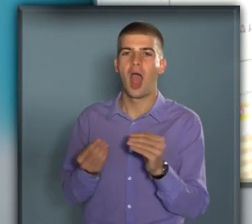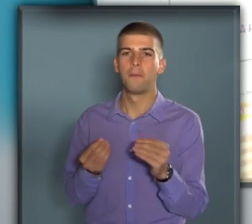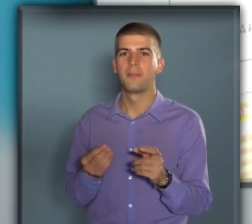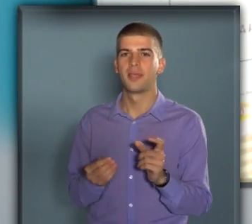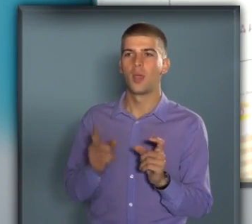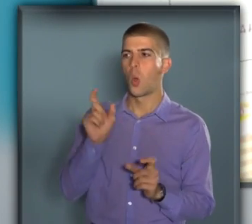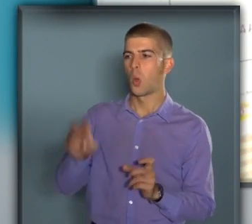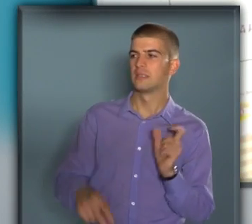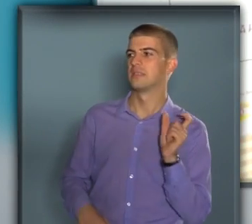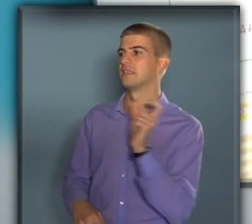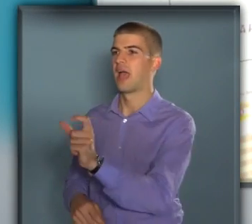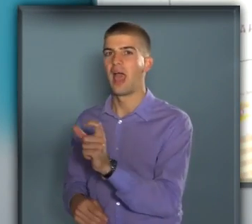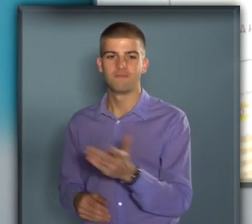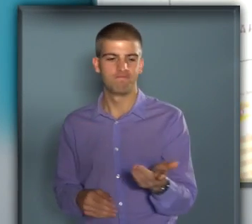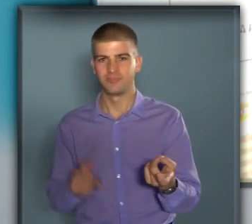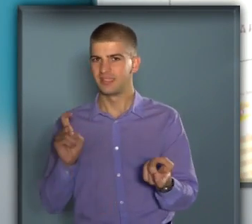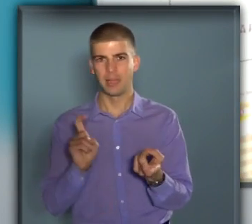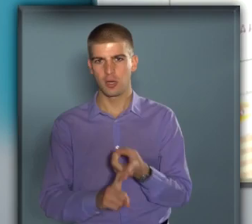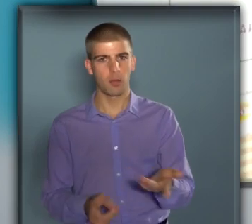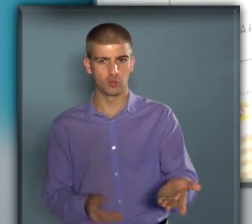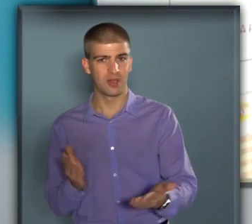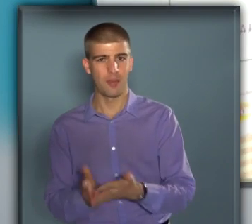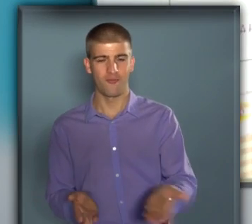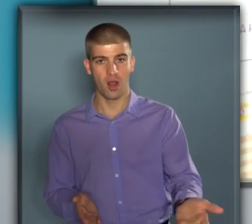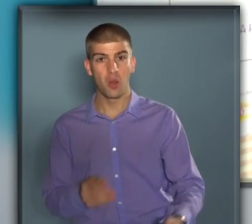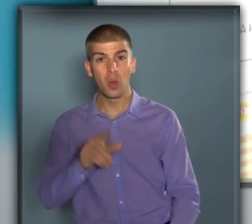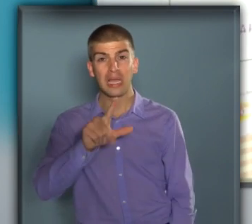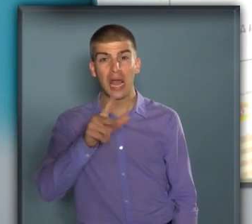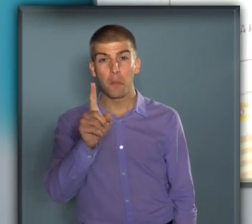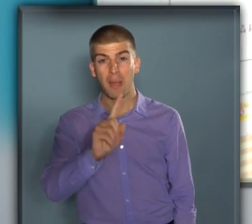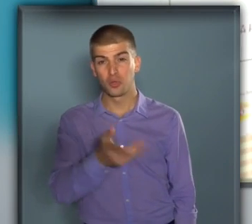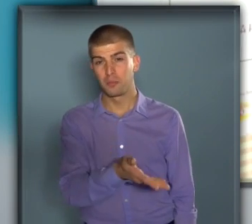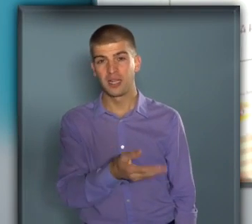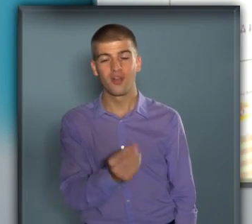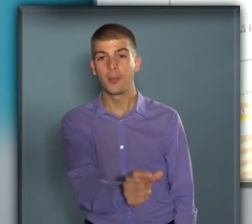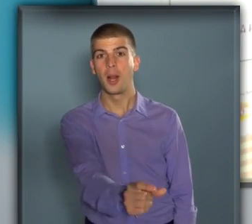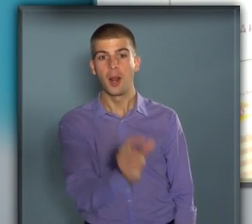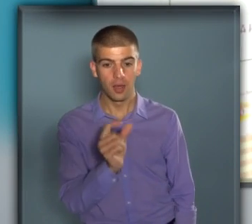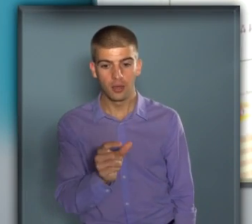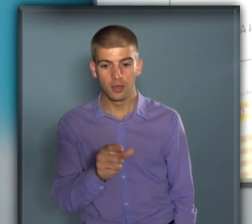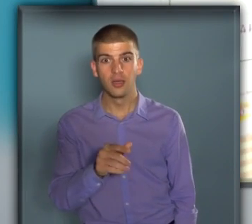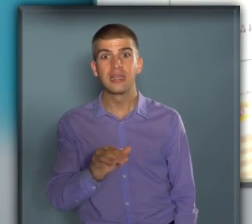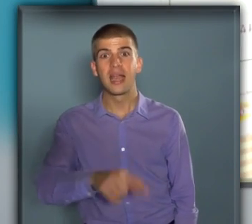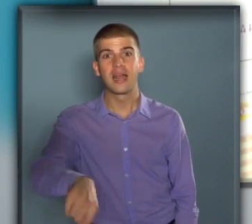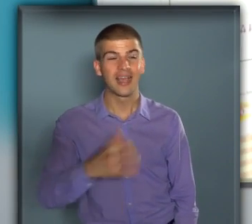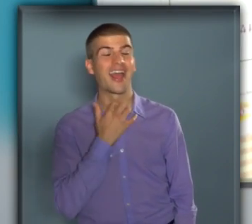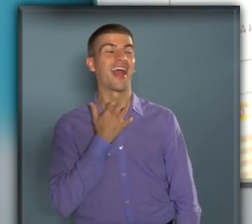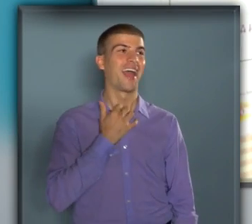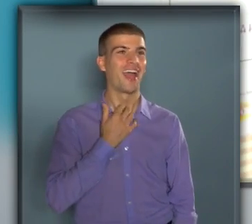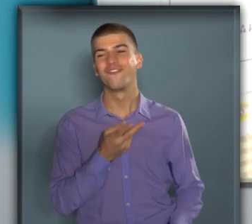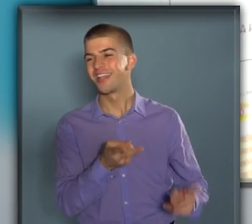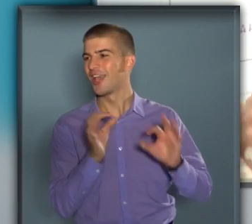az óra menetébe, ami nem oda kapcsolódik. Ez 2-3 másodperc szokott lenni, környezetében ülők nevetnek